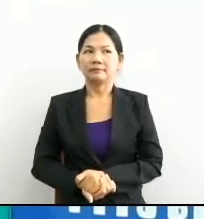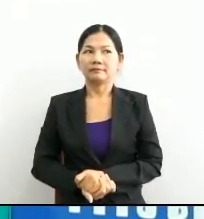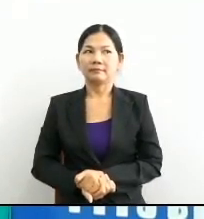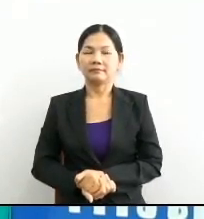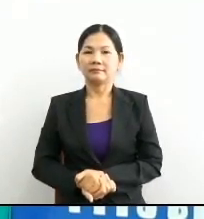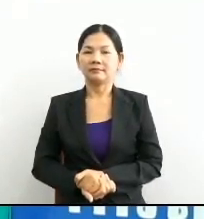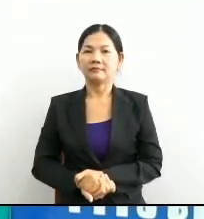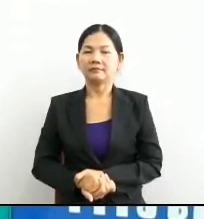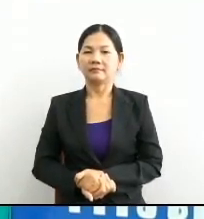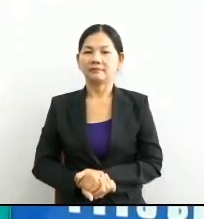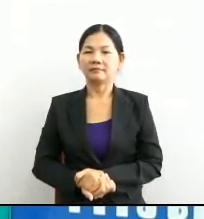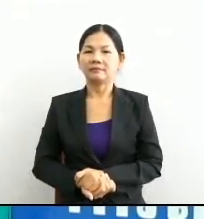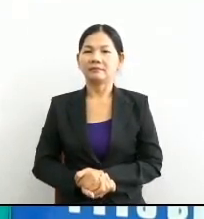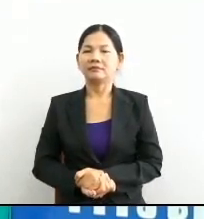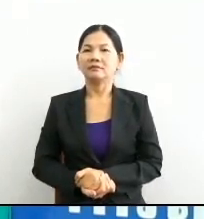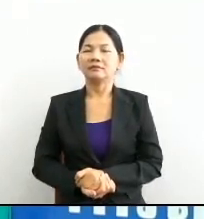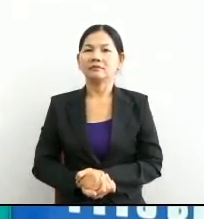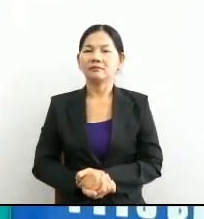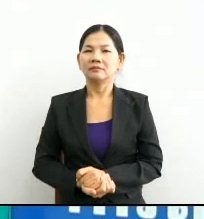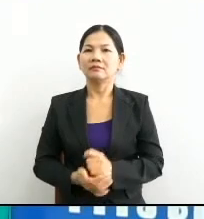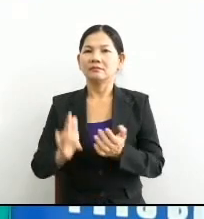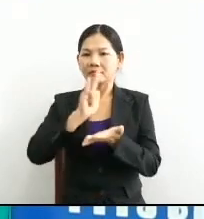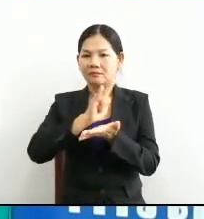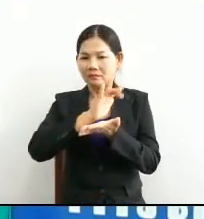sầm ạt cái giá mình tới xả la cho nghe nè